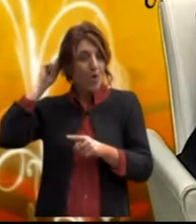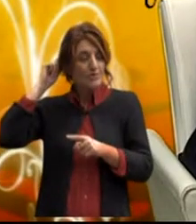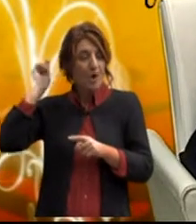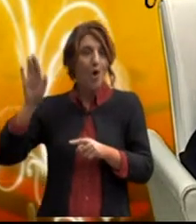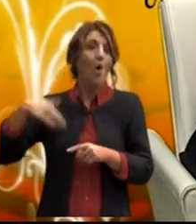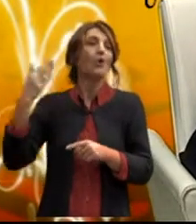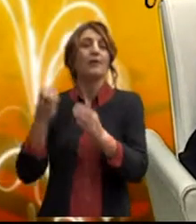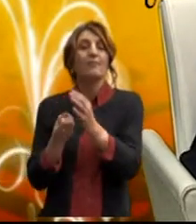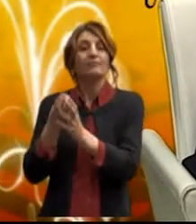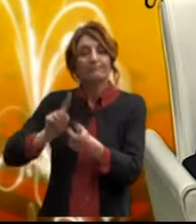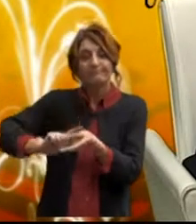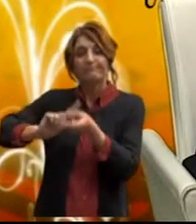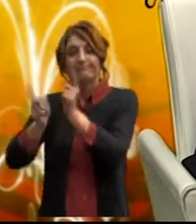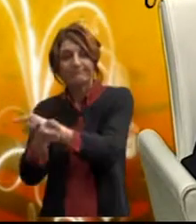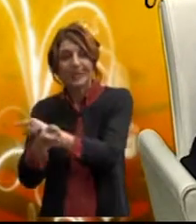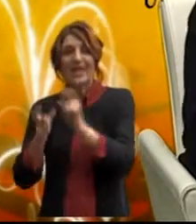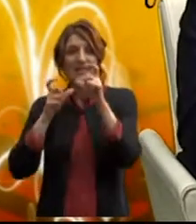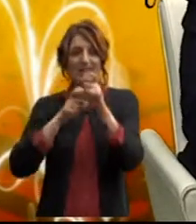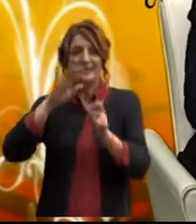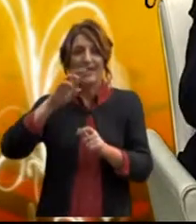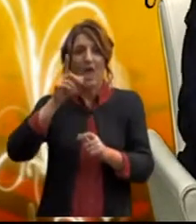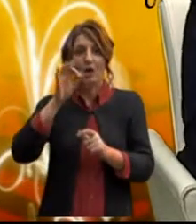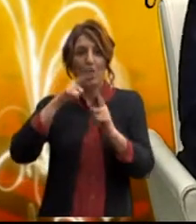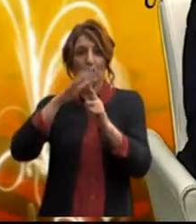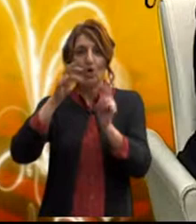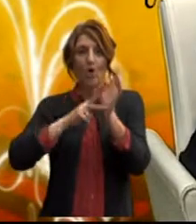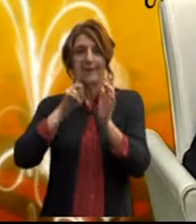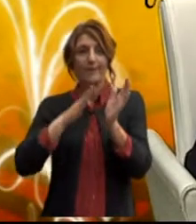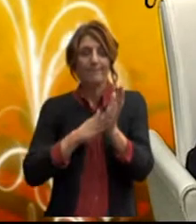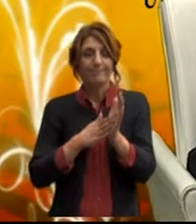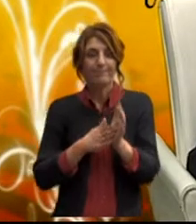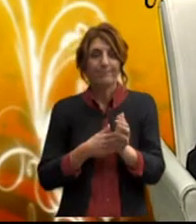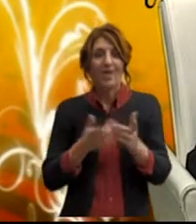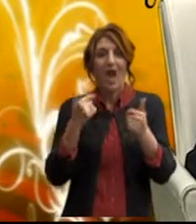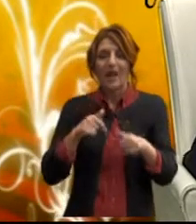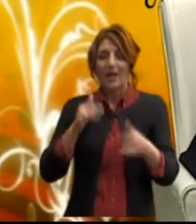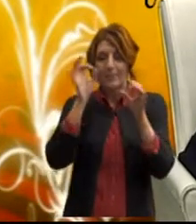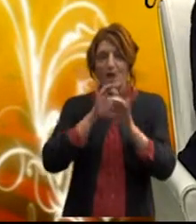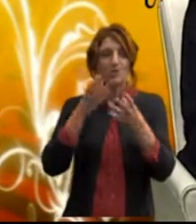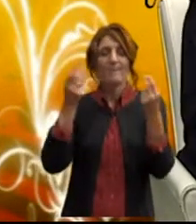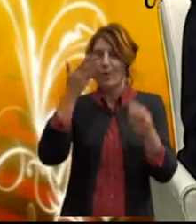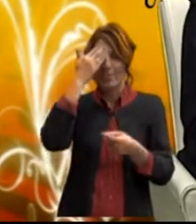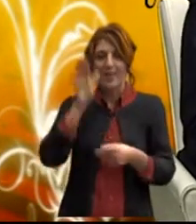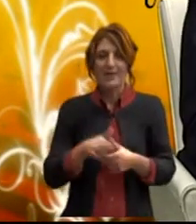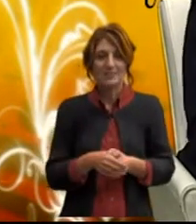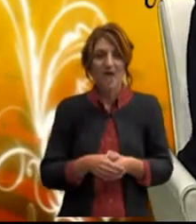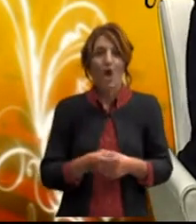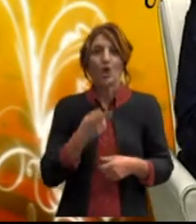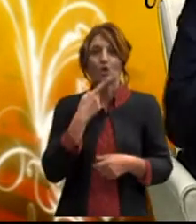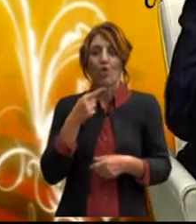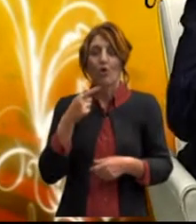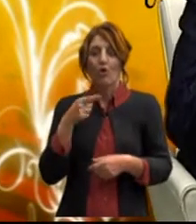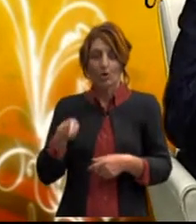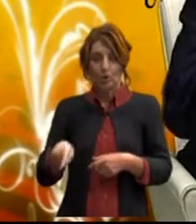nastaje 5-hidroksitriptamin ili serotonin. I tako da se ljudi, ali nažalost mnogi to kod nas ne znaju. Oni koji to